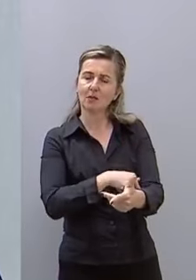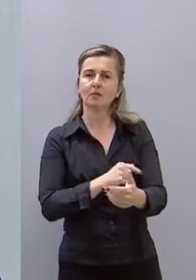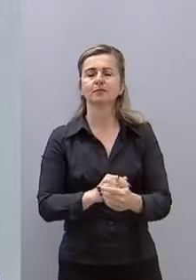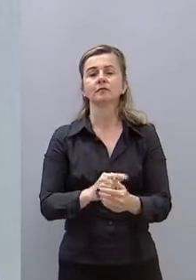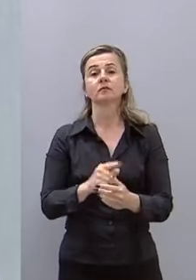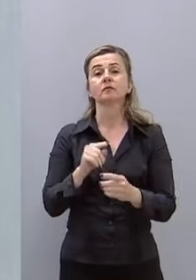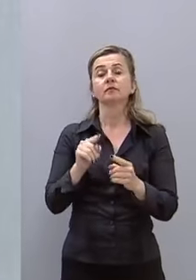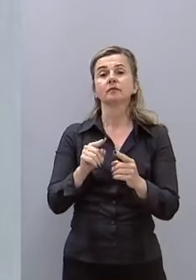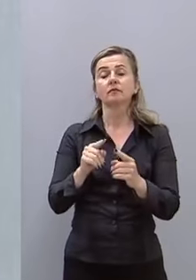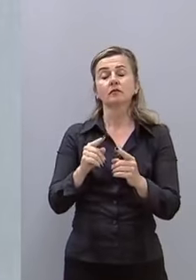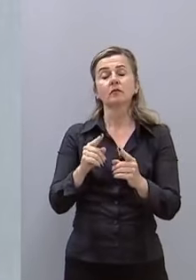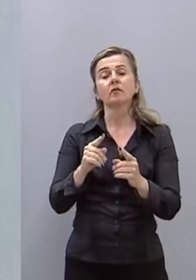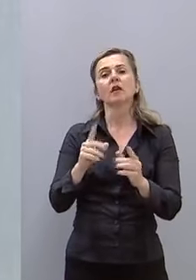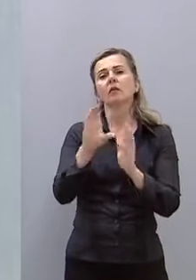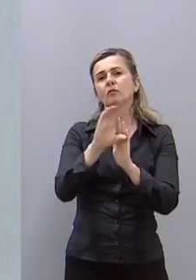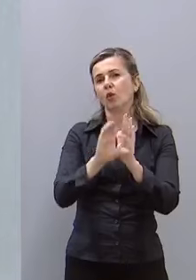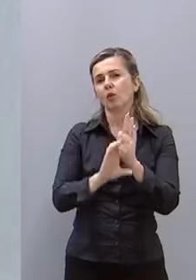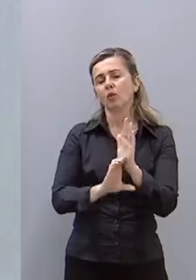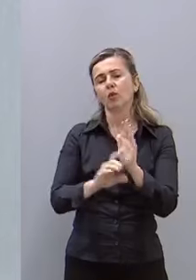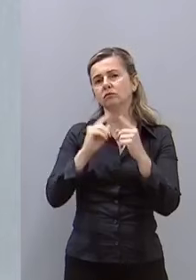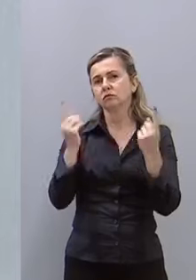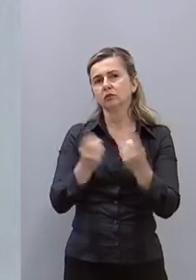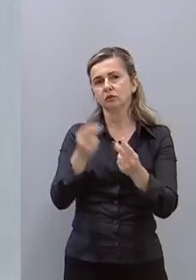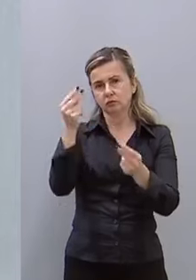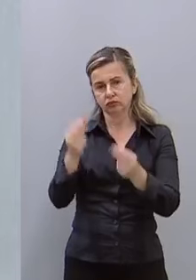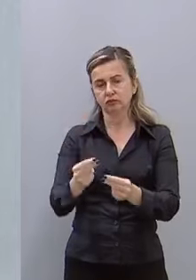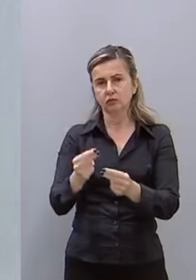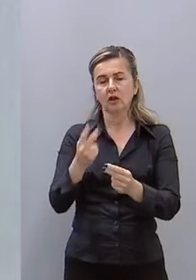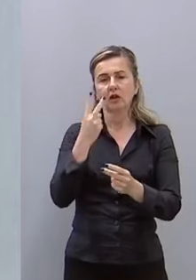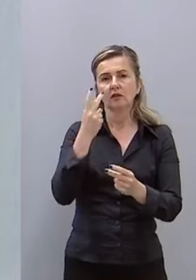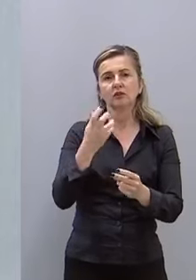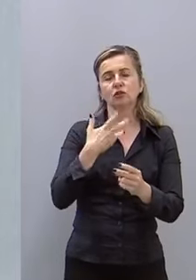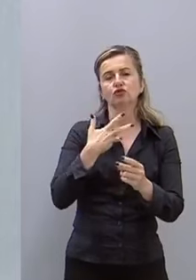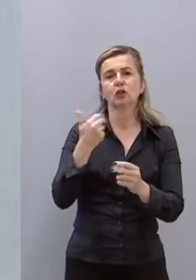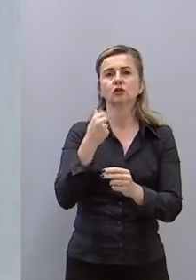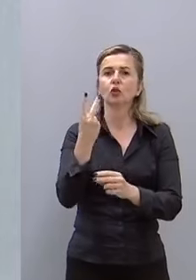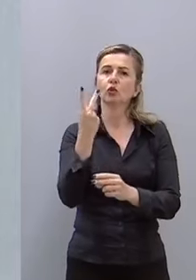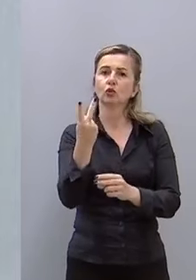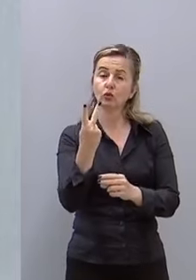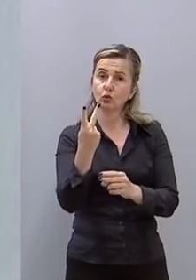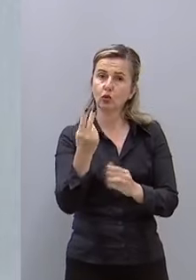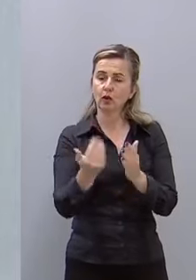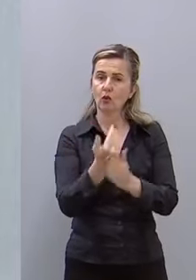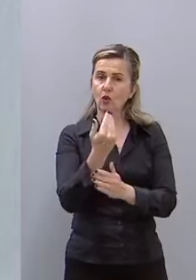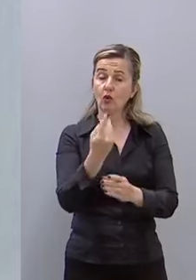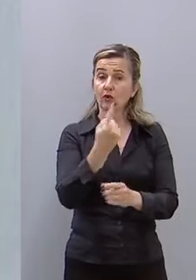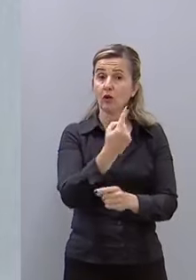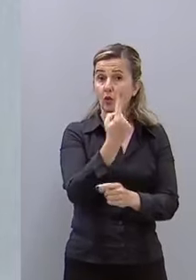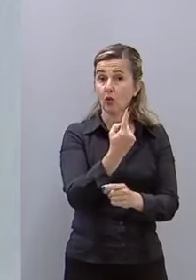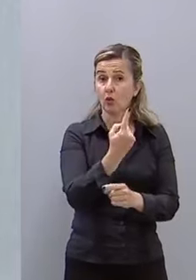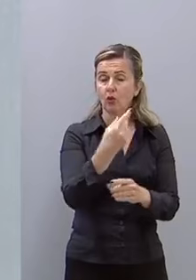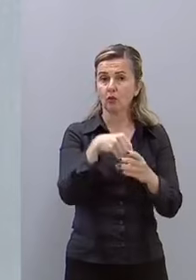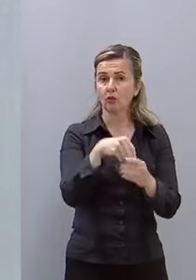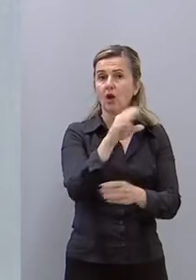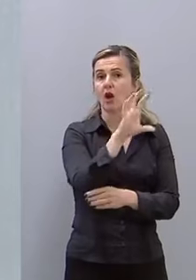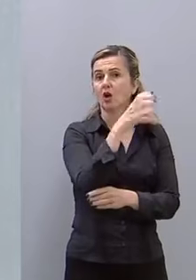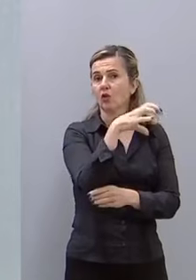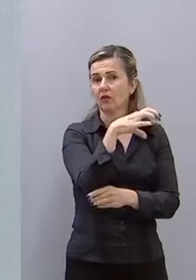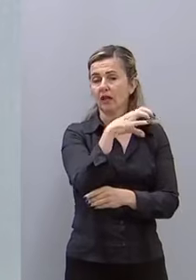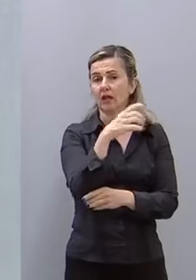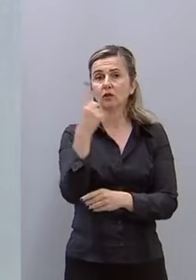casi paese per paese appunto avendo solo due casi uno presso rovereto